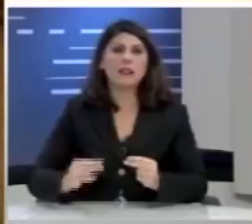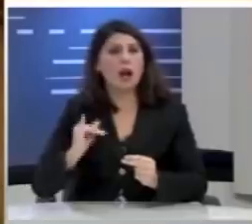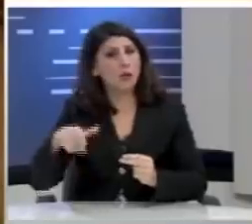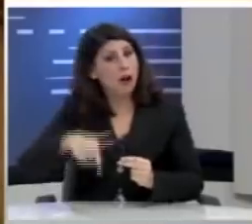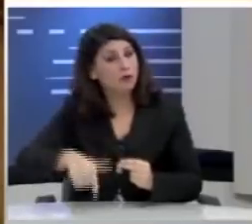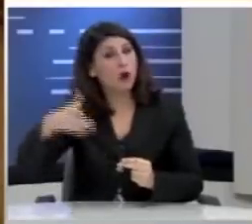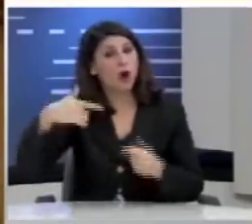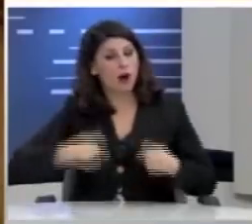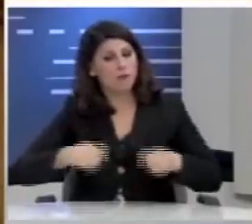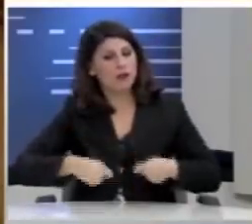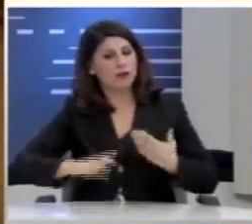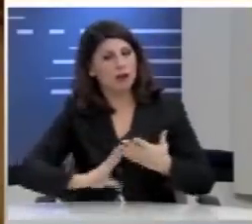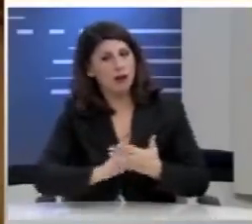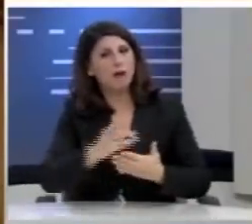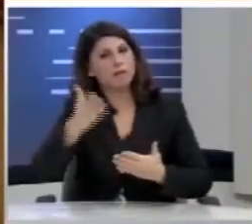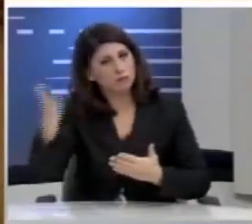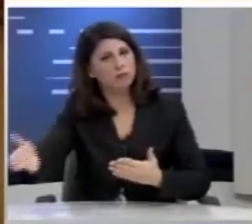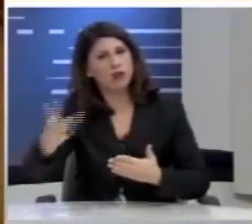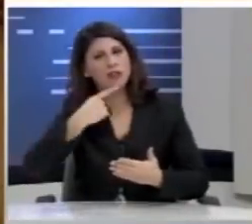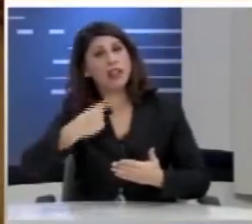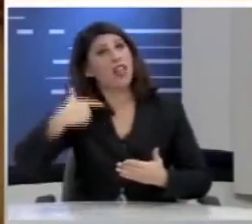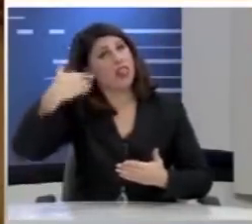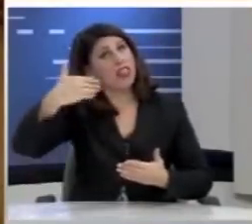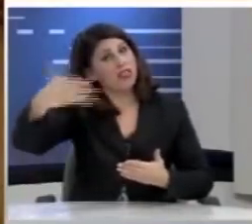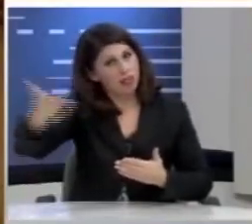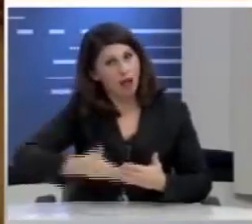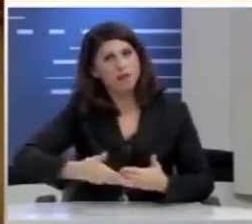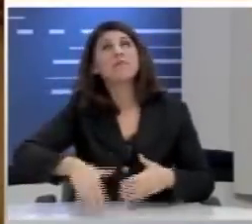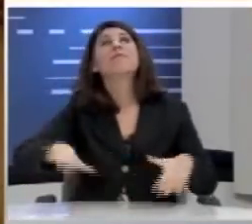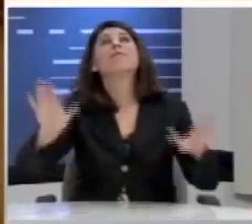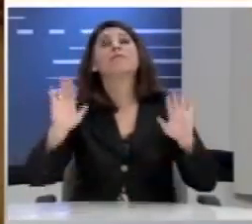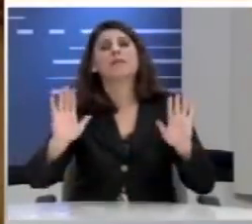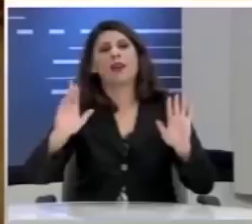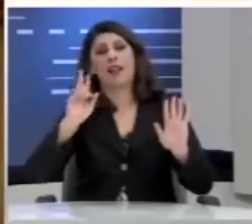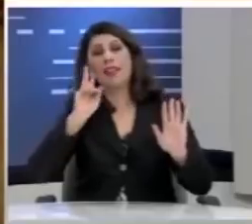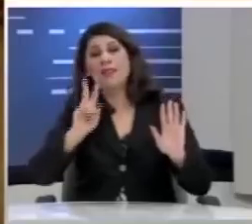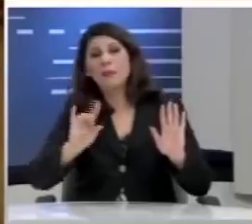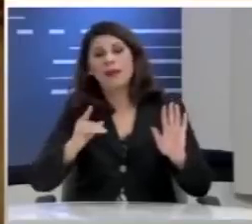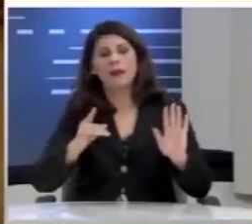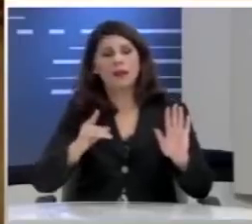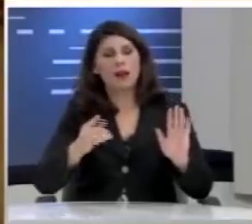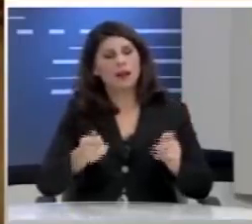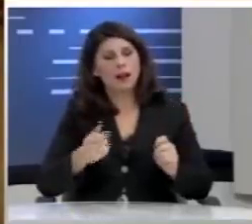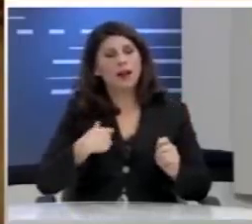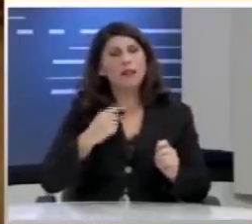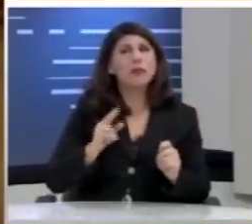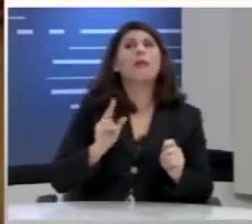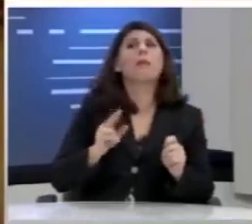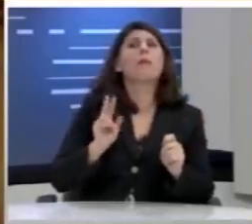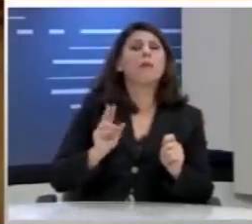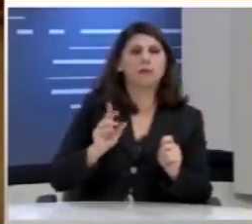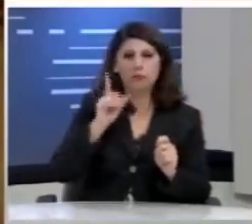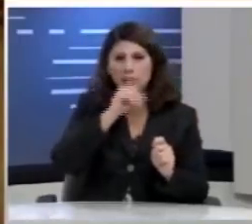την καπιταλιστική ανάπτυξη που εσείς ευαγγελίζεστε. Δεν βλέπετε ή κάνετε πως δεν βλέπετε